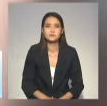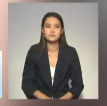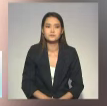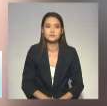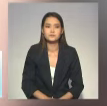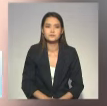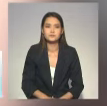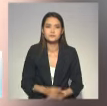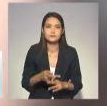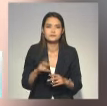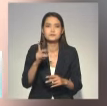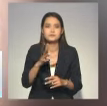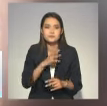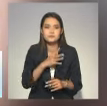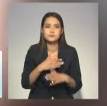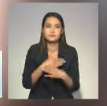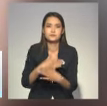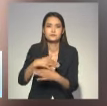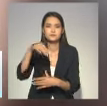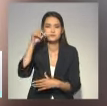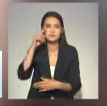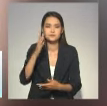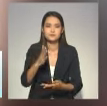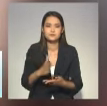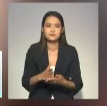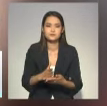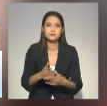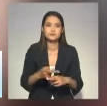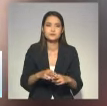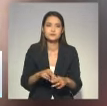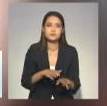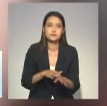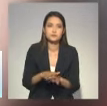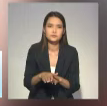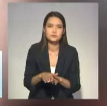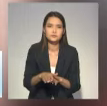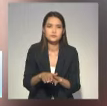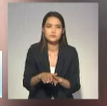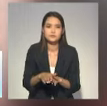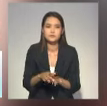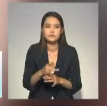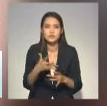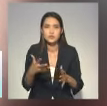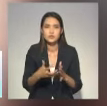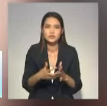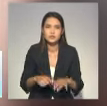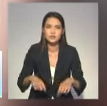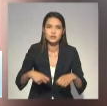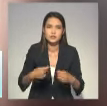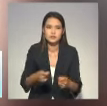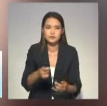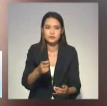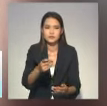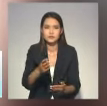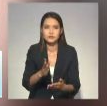одну партию завезли футболок, носков. То есть, так как там угарный газ идет, у них недостаток этого кислого.